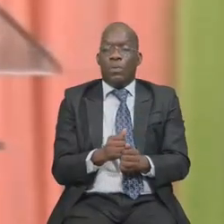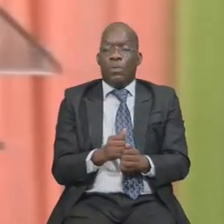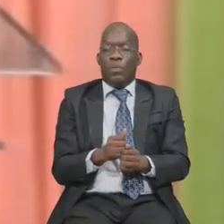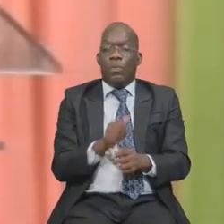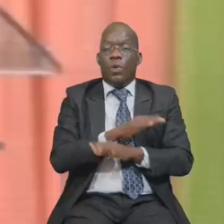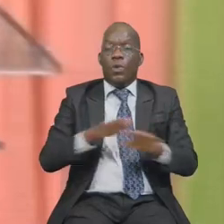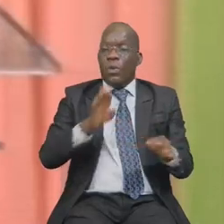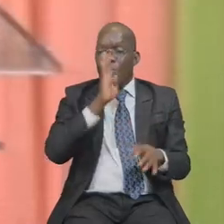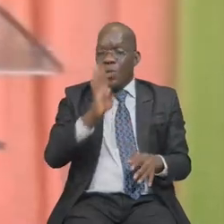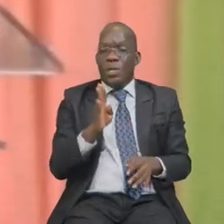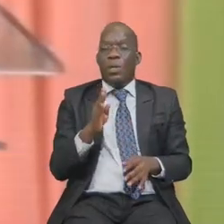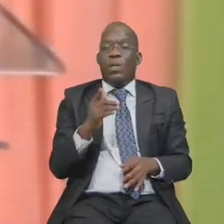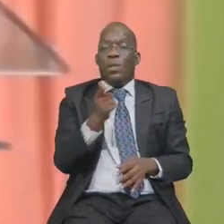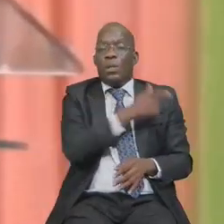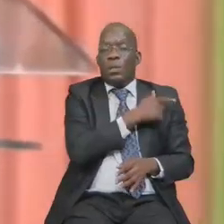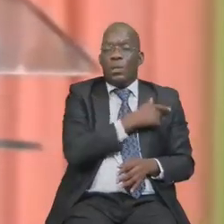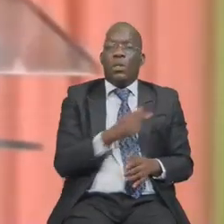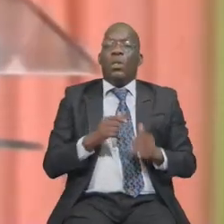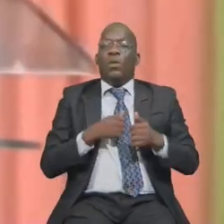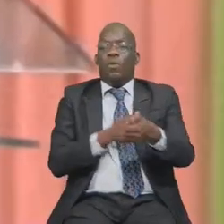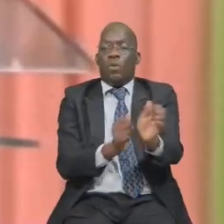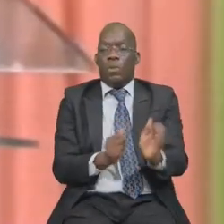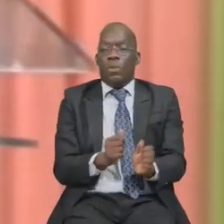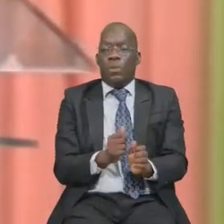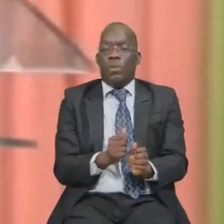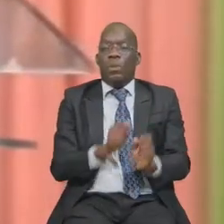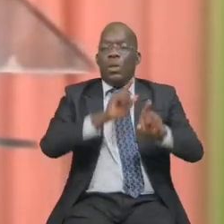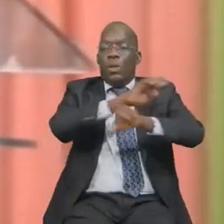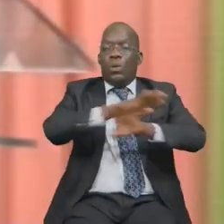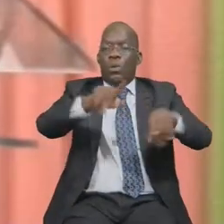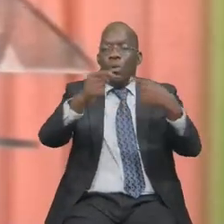N'arrête pas, poursuis. Ne retourne pas en arrière, poursuis.